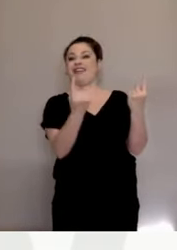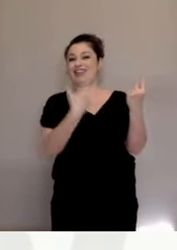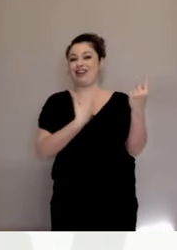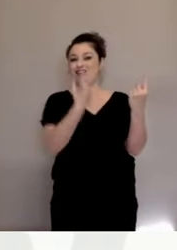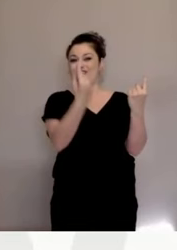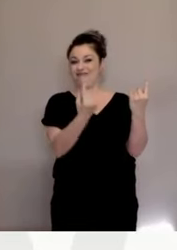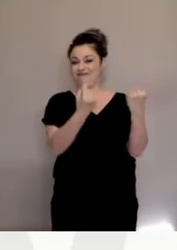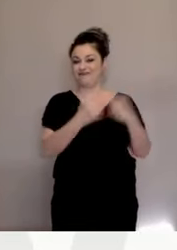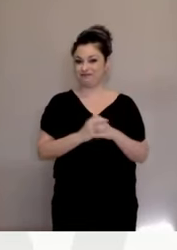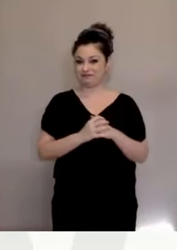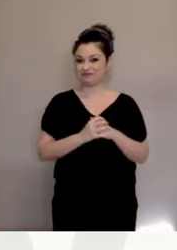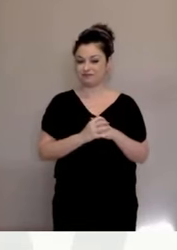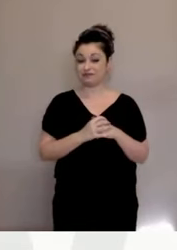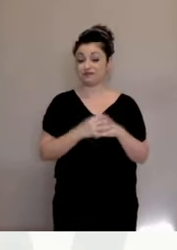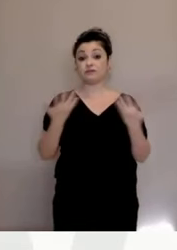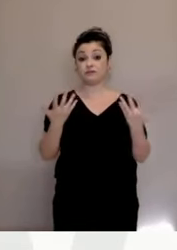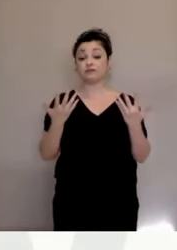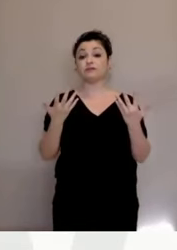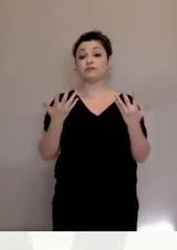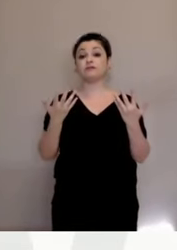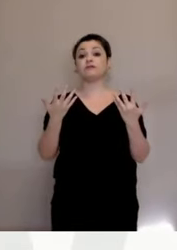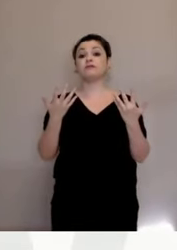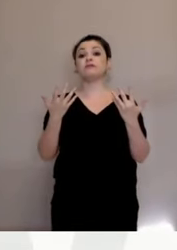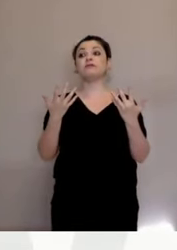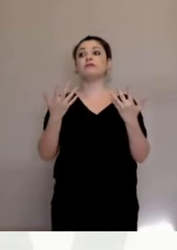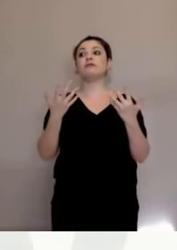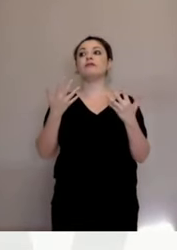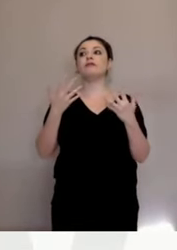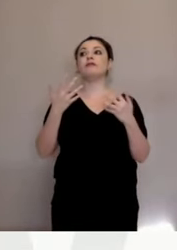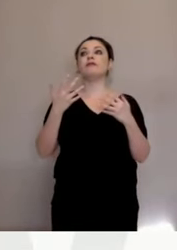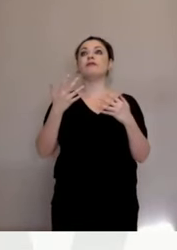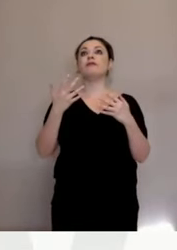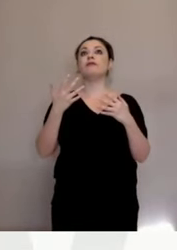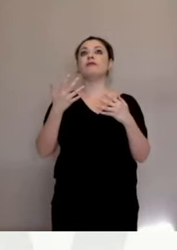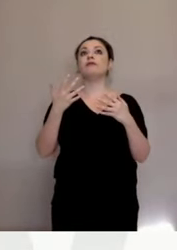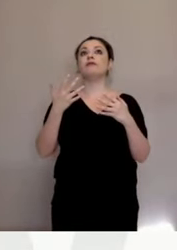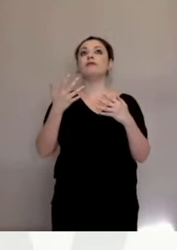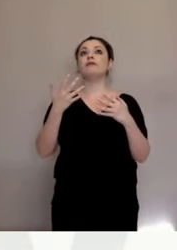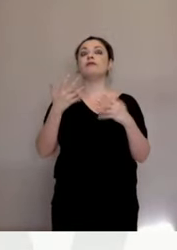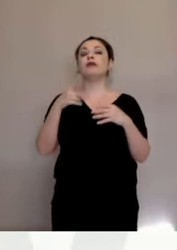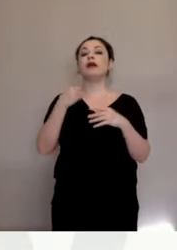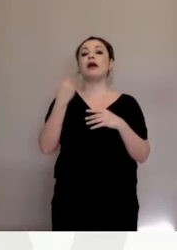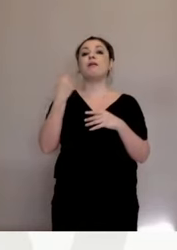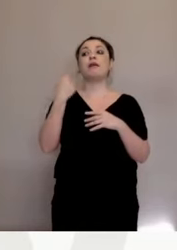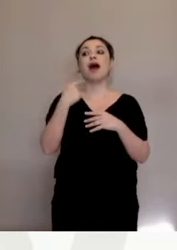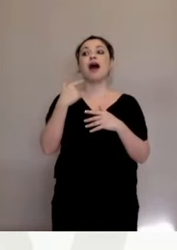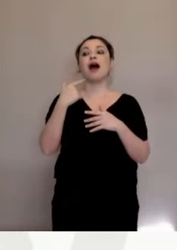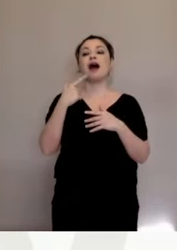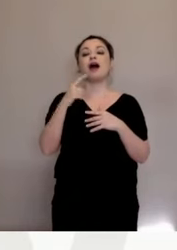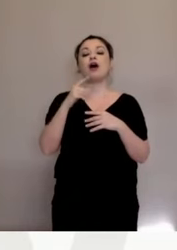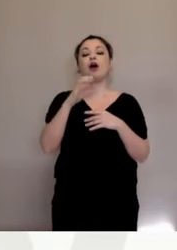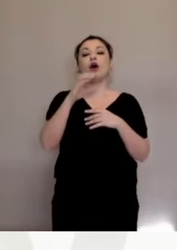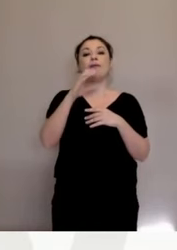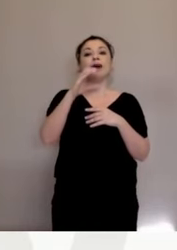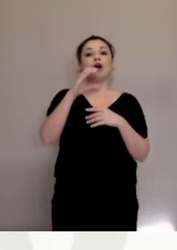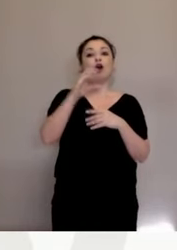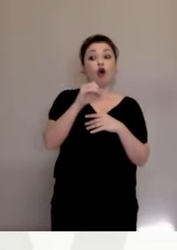Co-esserci. Ma precisamente è molto interessante che il co-esserci